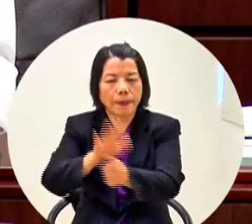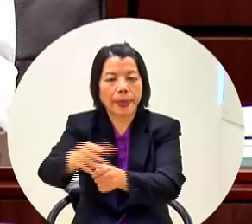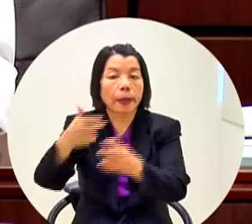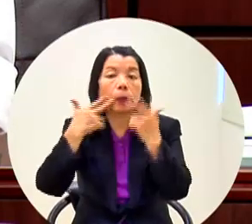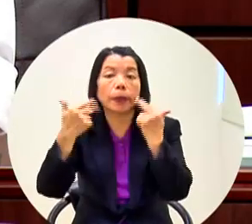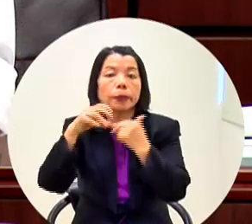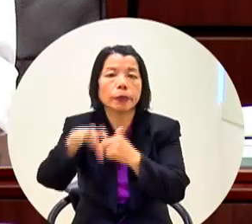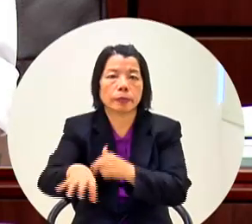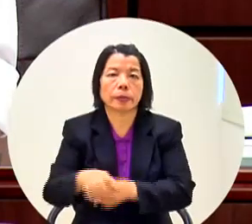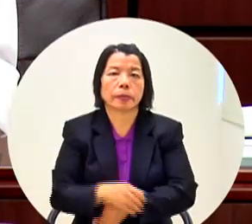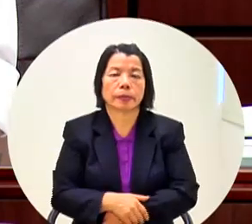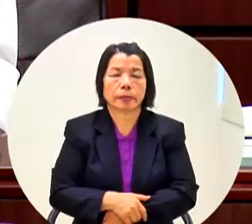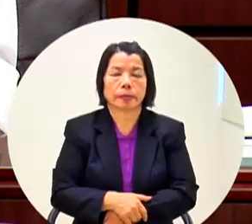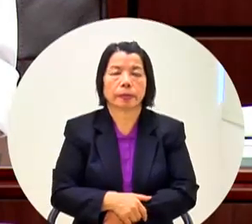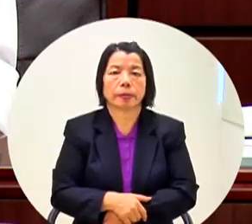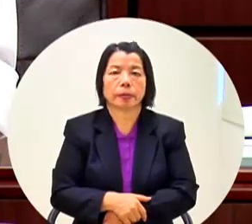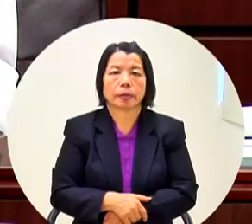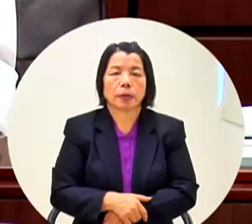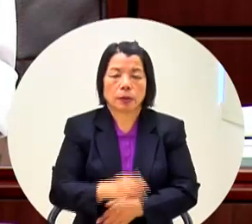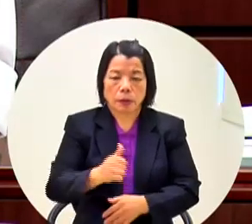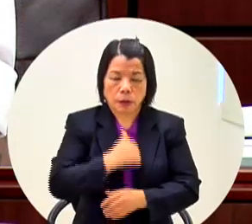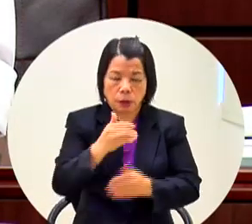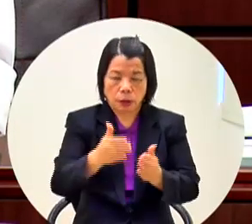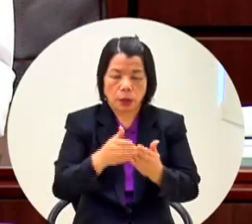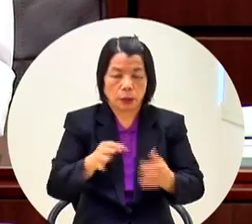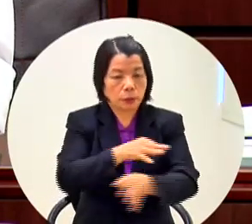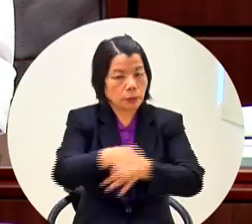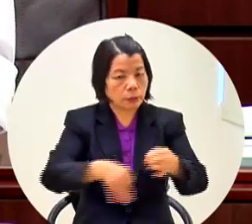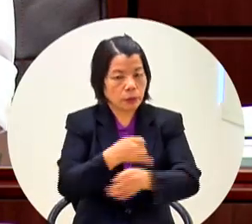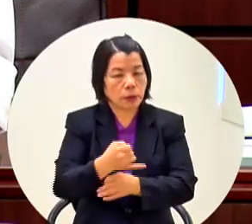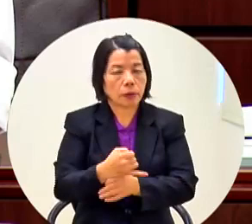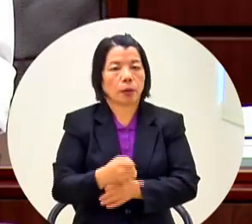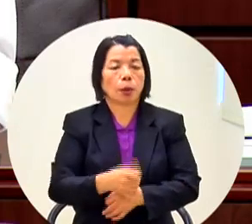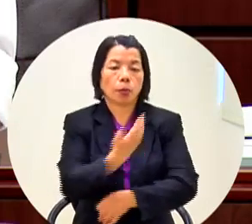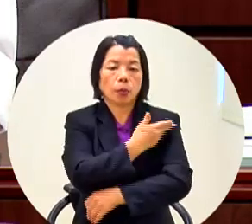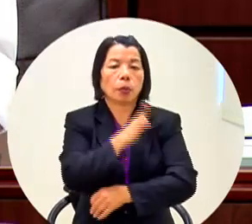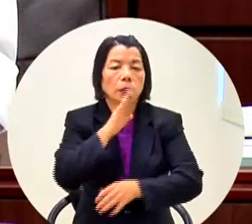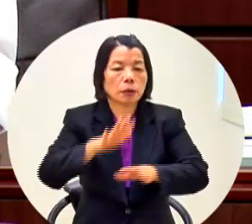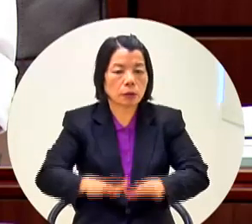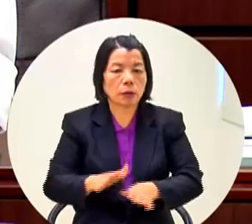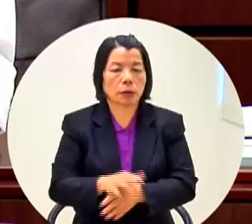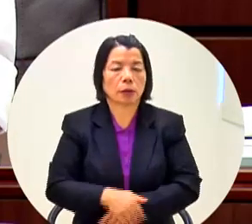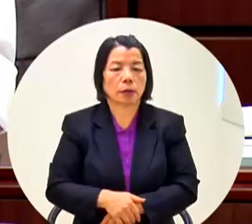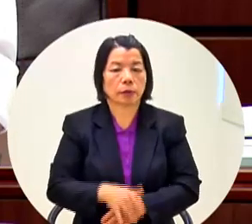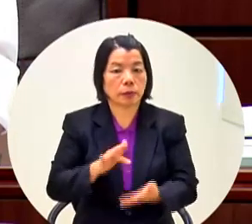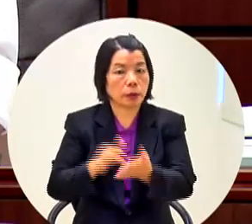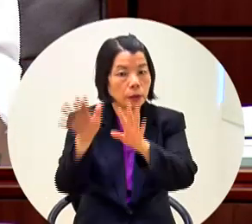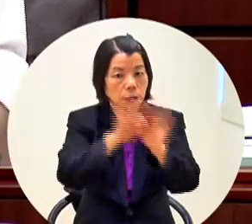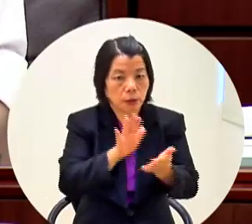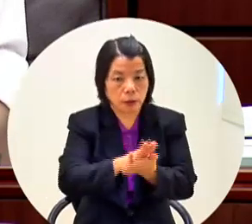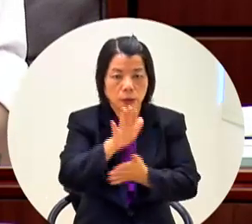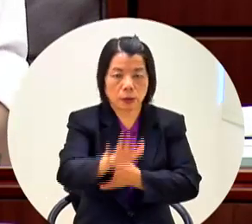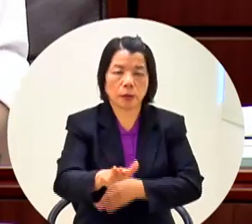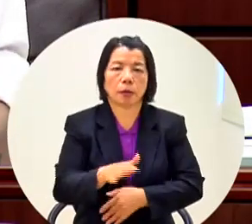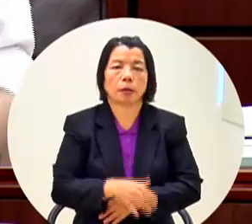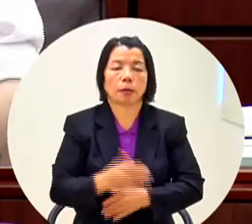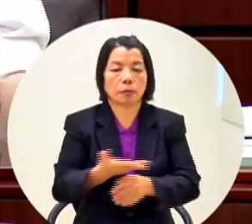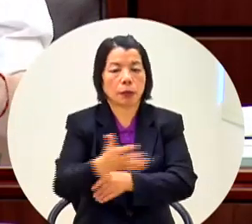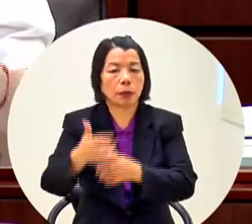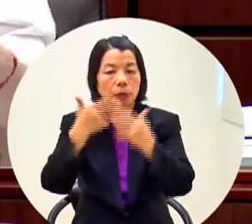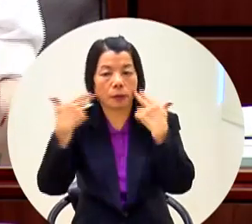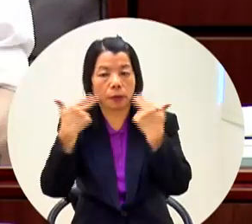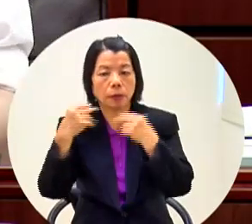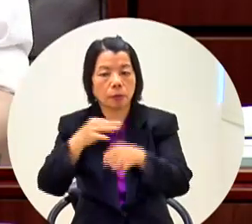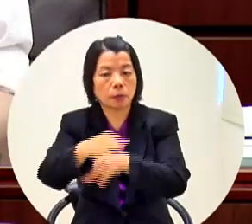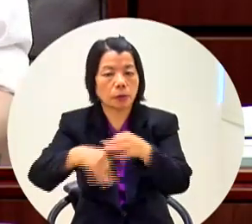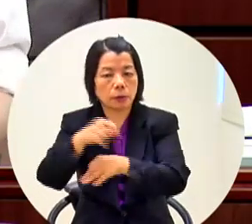个销售，这个才真正能够在经济上，不光是现在疫情过后，让原住民朋友的经济上能够得